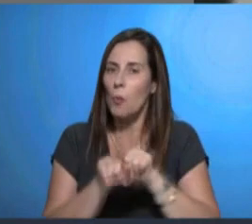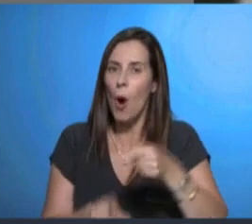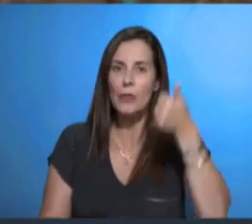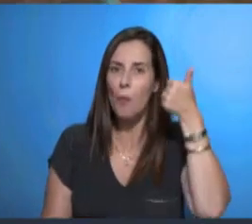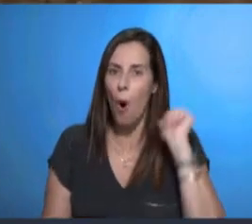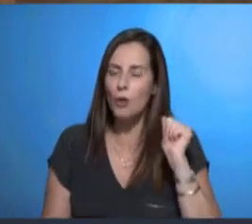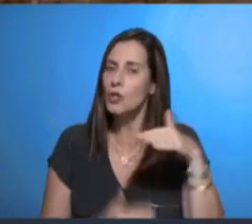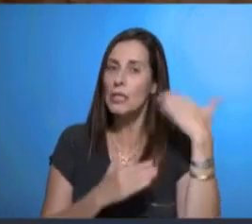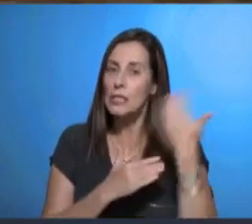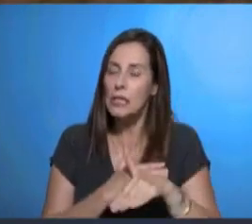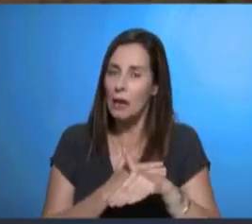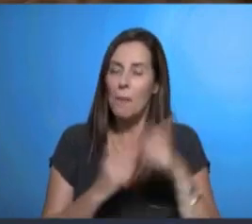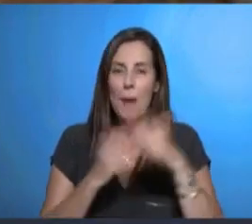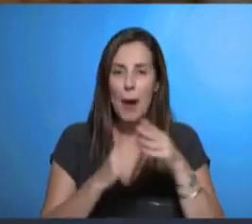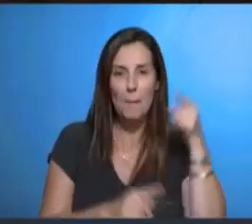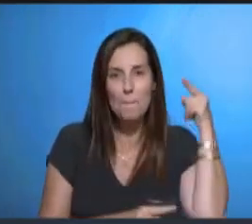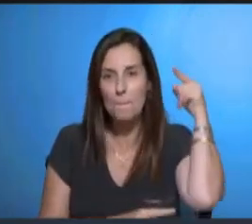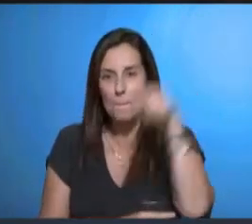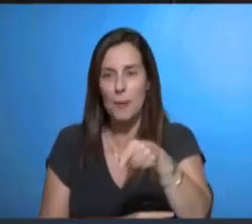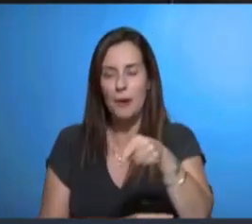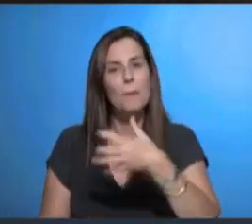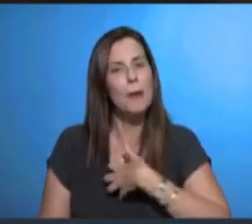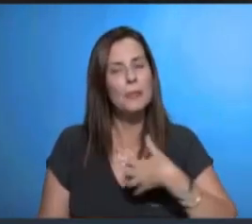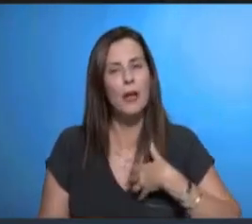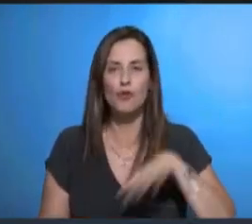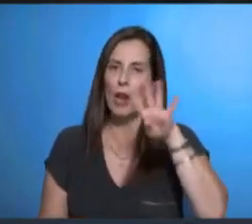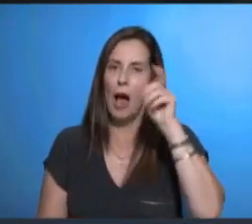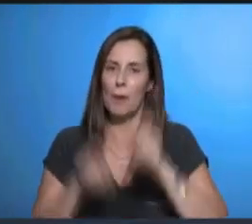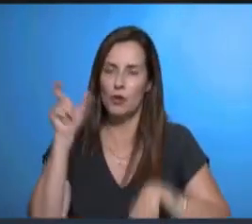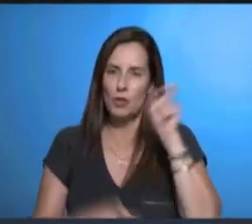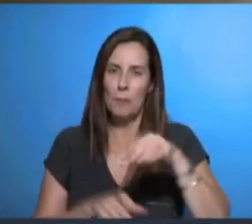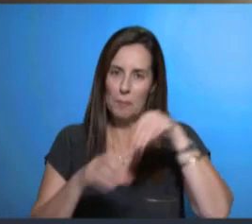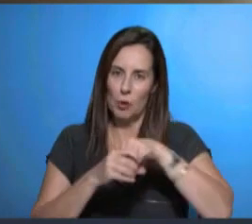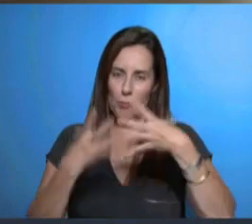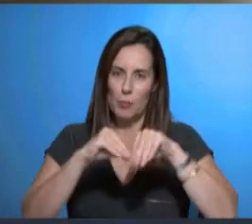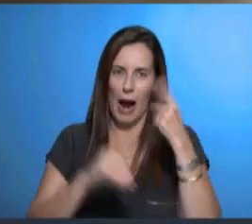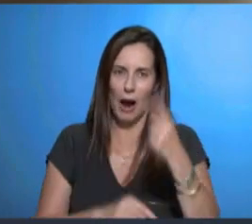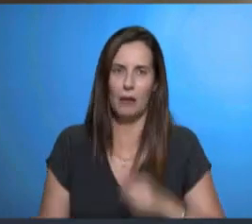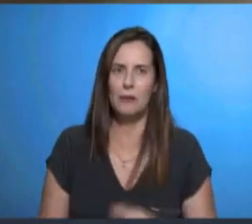אתמול, שהסתיים בפגיעה ישירה בבית ובפציעתם של ארבעה בני משפחה. פתאום נפל